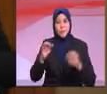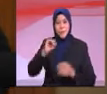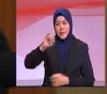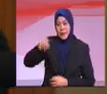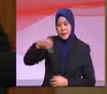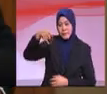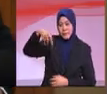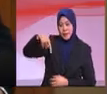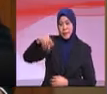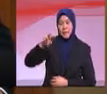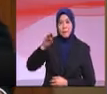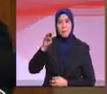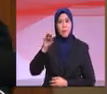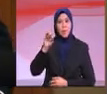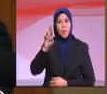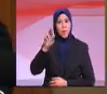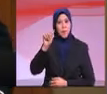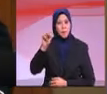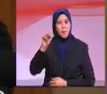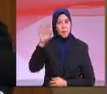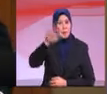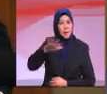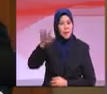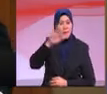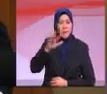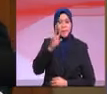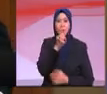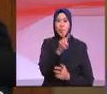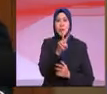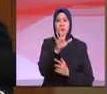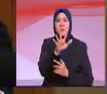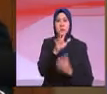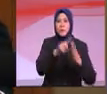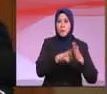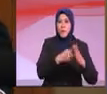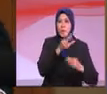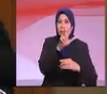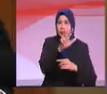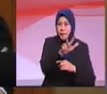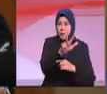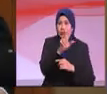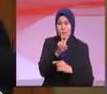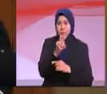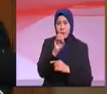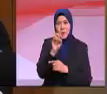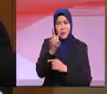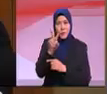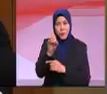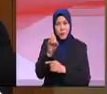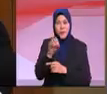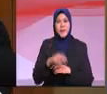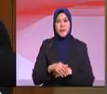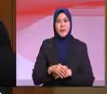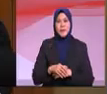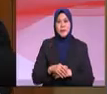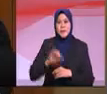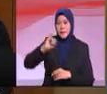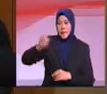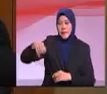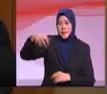Morgan meramalkan pada 25 Mac 2020, JP Morgan